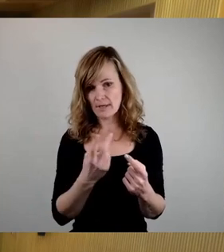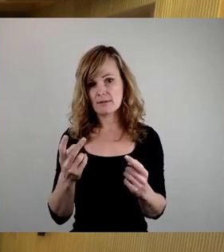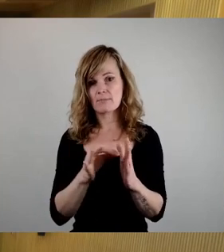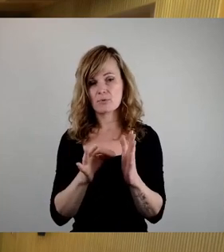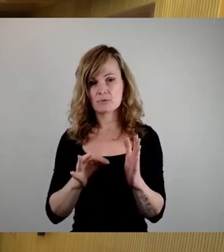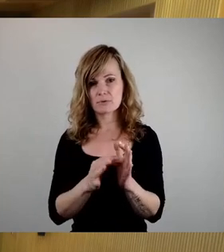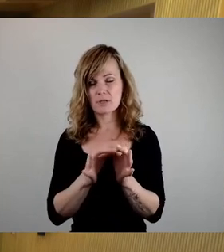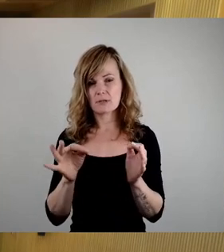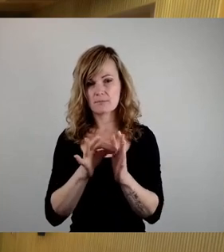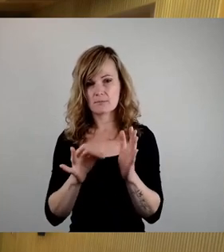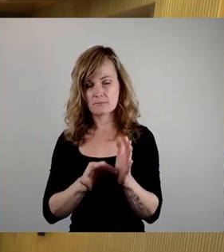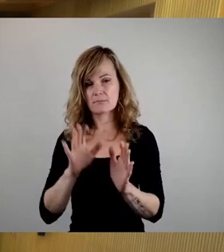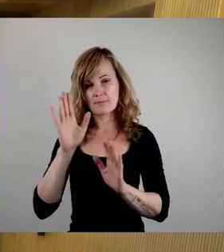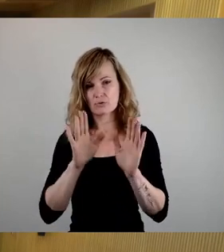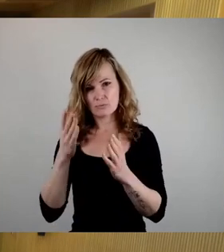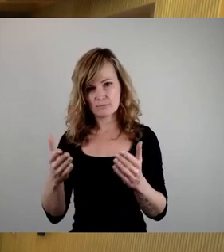zur Abstimmung bringen.